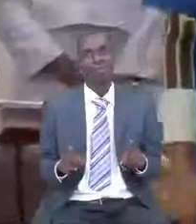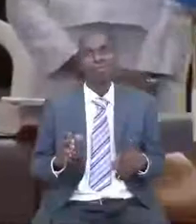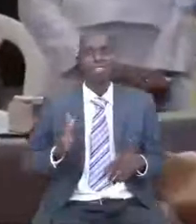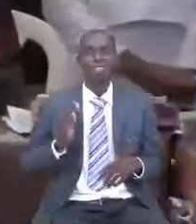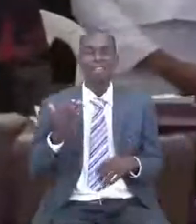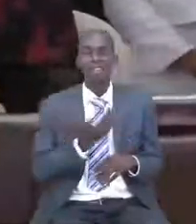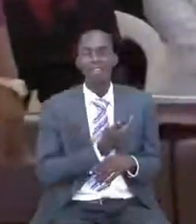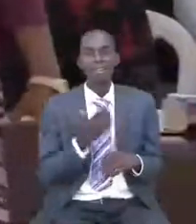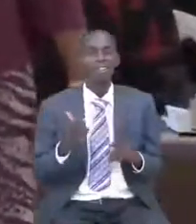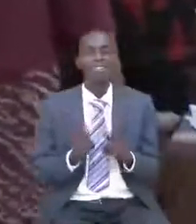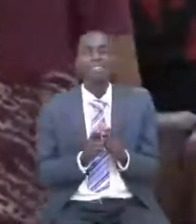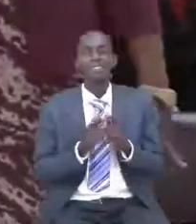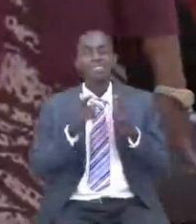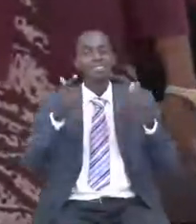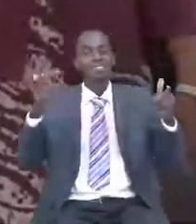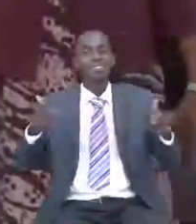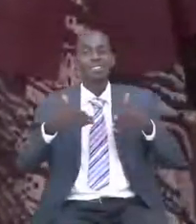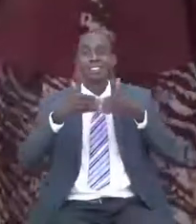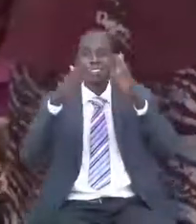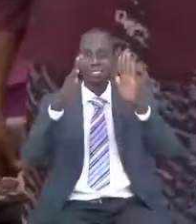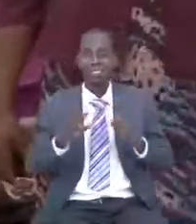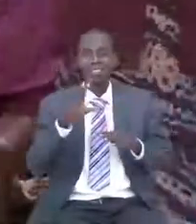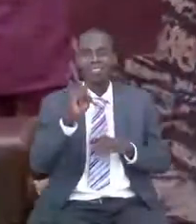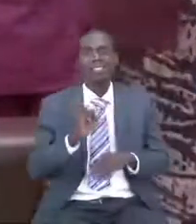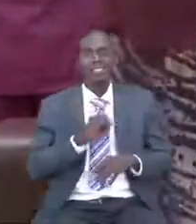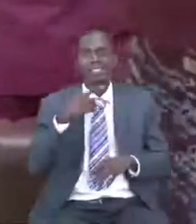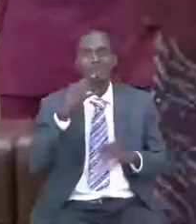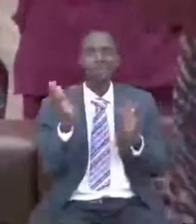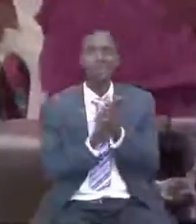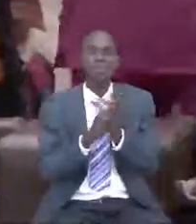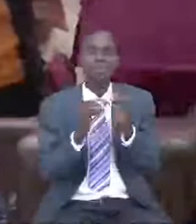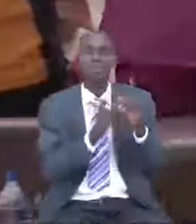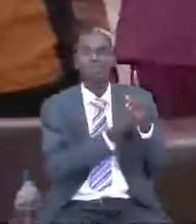Nos pionniers extraordinaires, je dis gloire à Dieu.